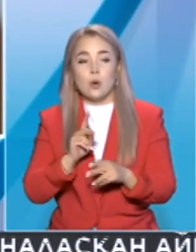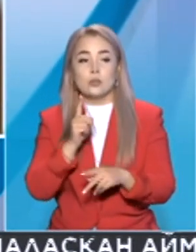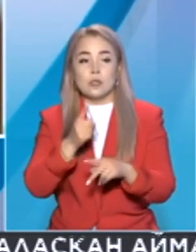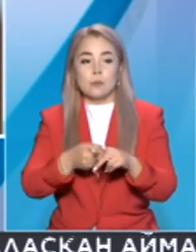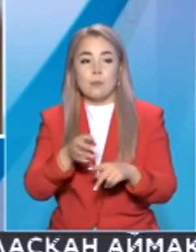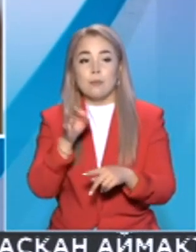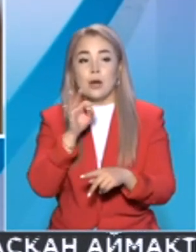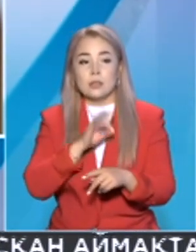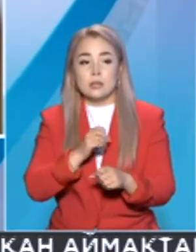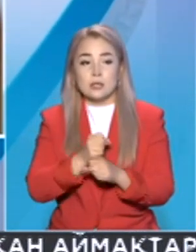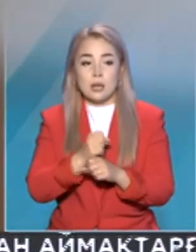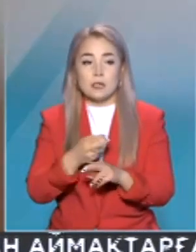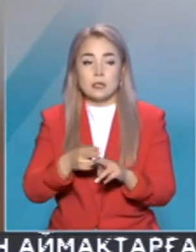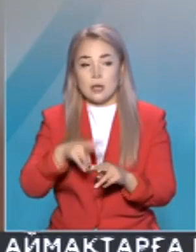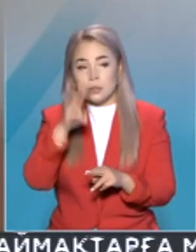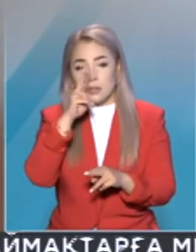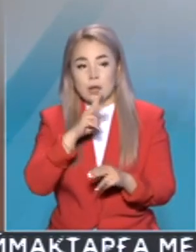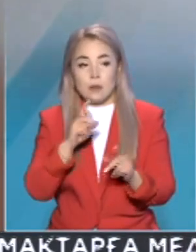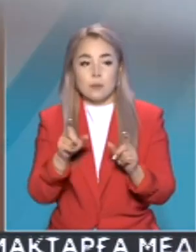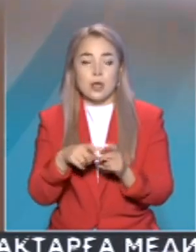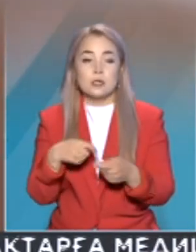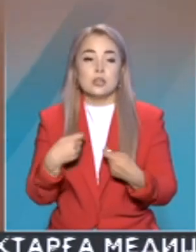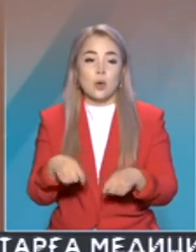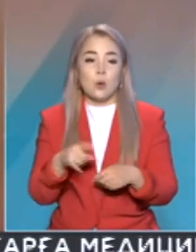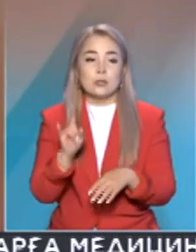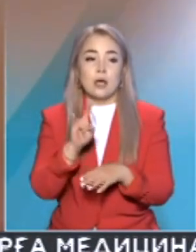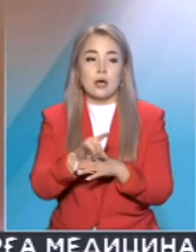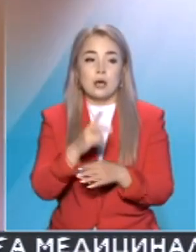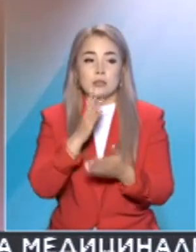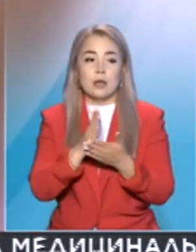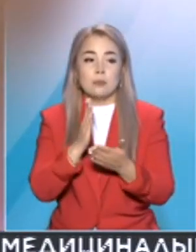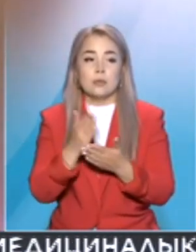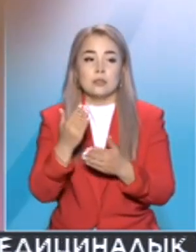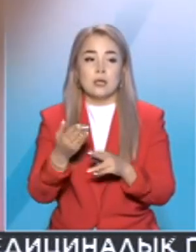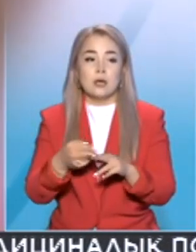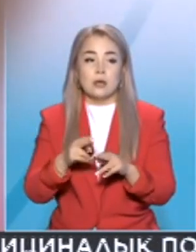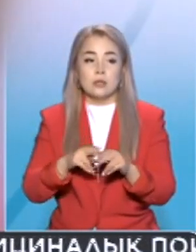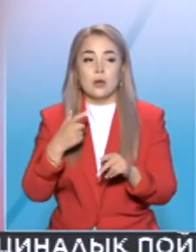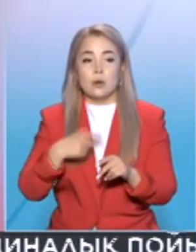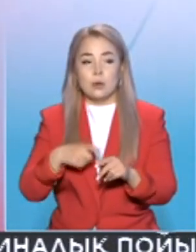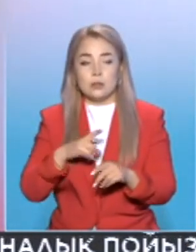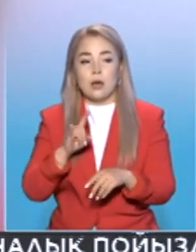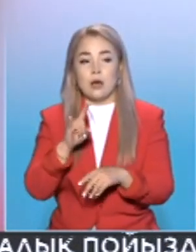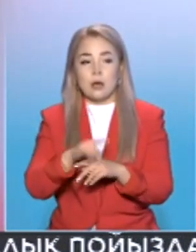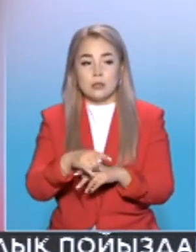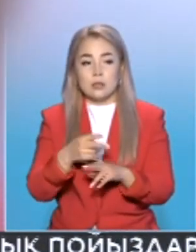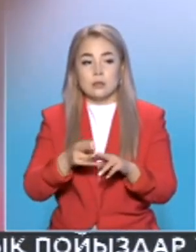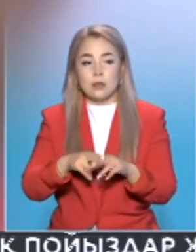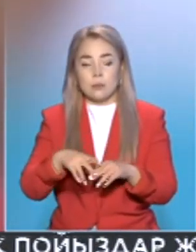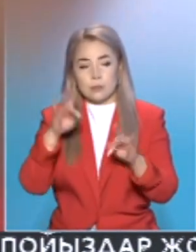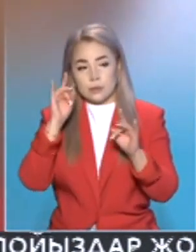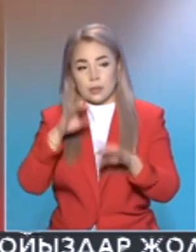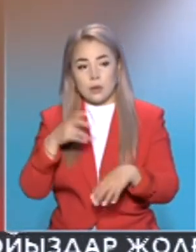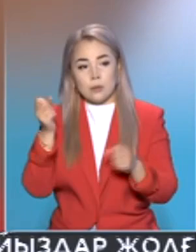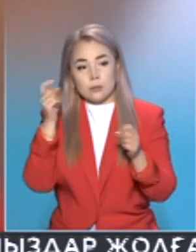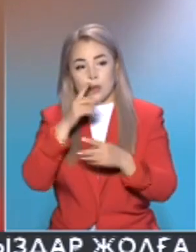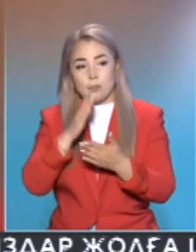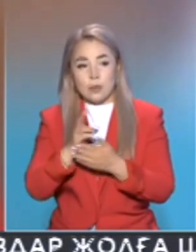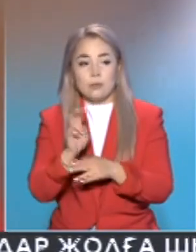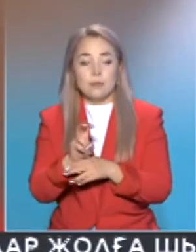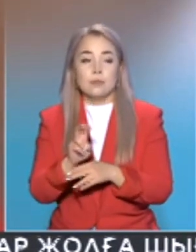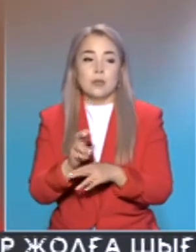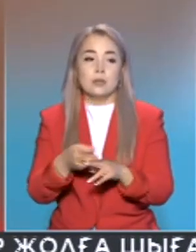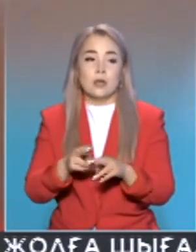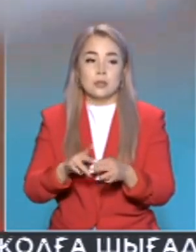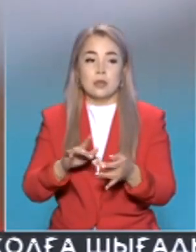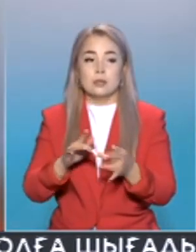қосымшаны пайдаланып, 2 ай бойы дүкен сатушысын алдап келген. Кәсіпкер әйел өзінің алданғанын кездейсоқ біліпті. Дүкенге келген тұрғын